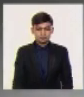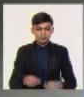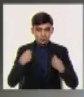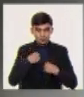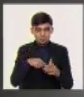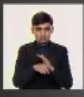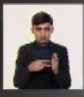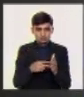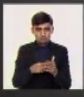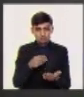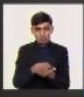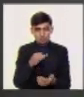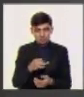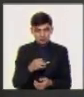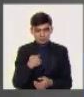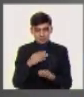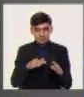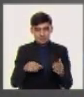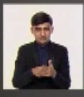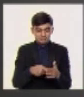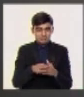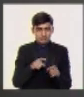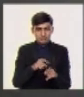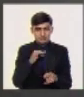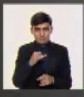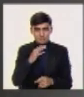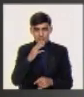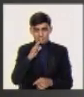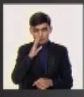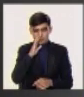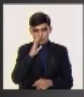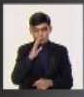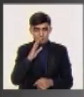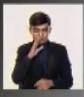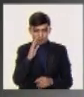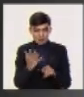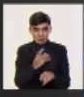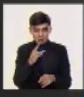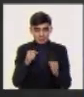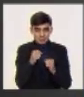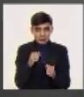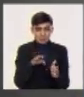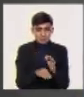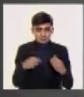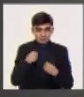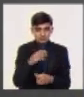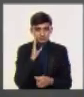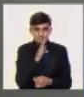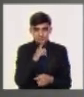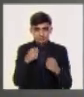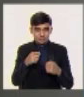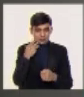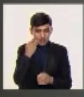лучше на детей тратиться. Пятую зиму без куртки? Да. На этих кадрах мать двоих детей родила,